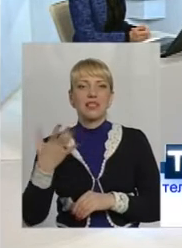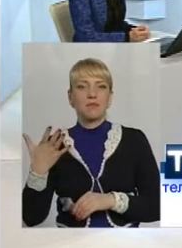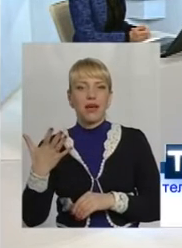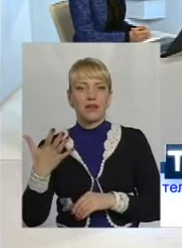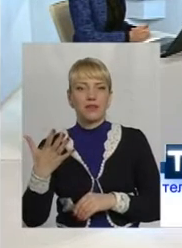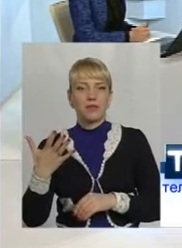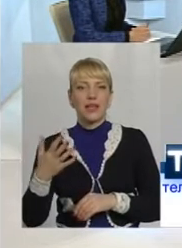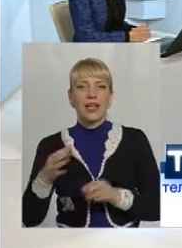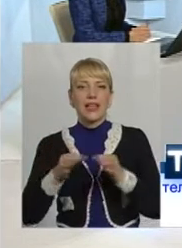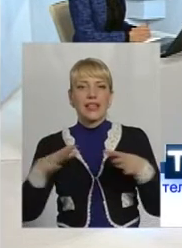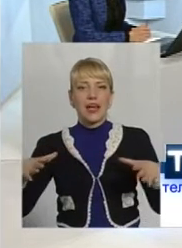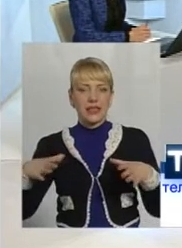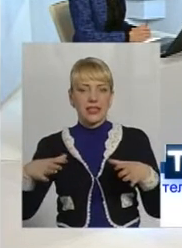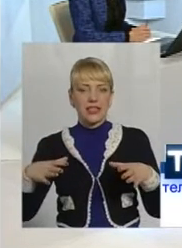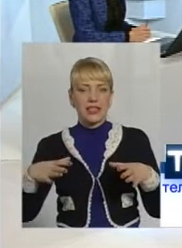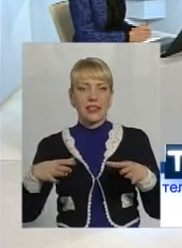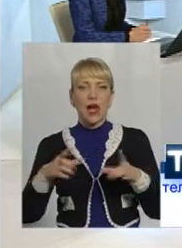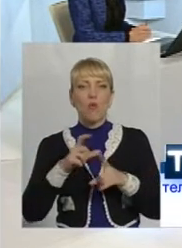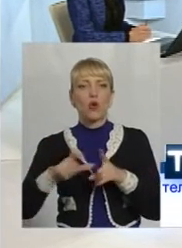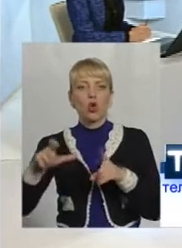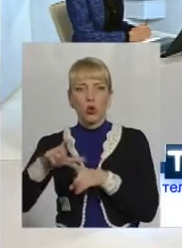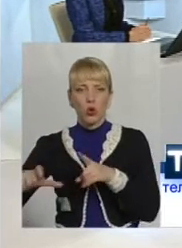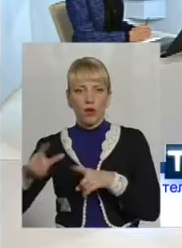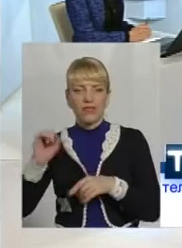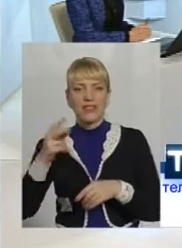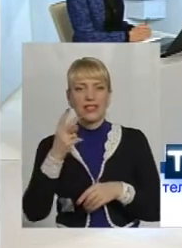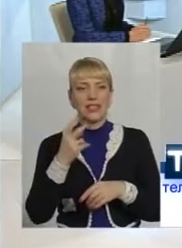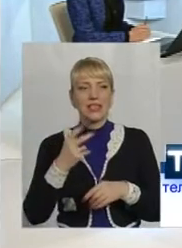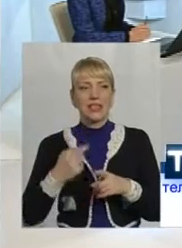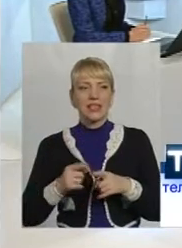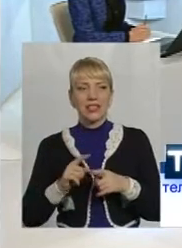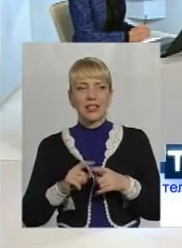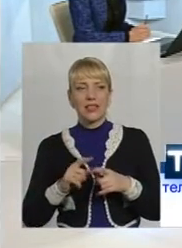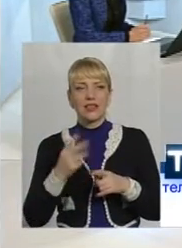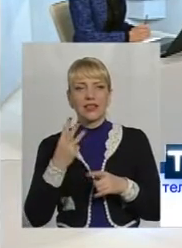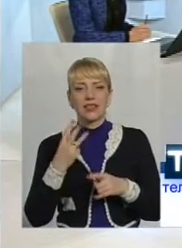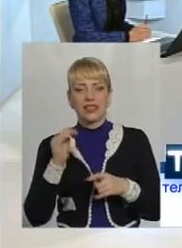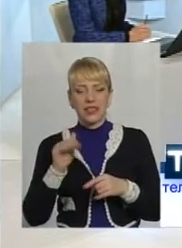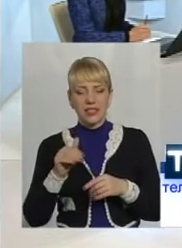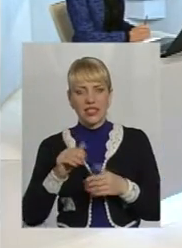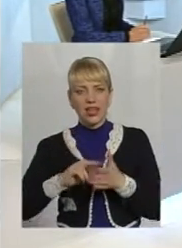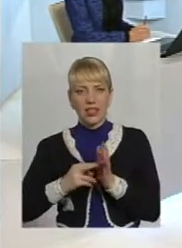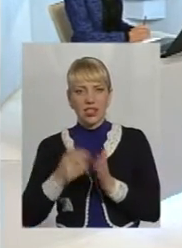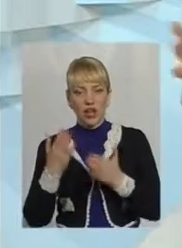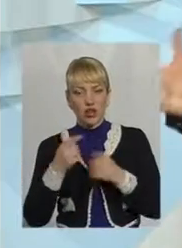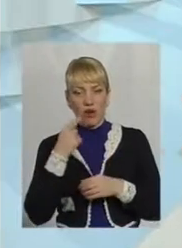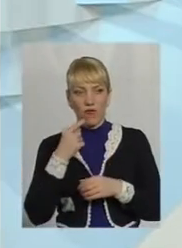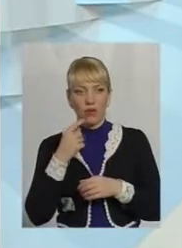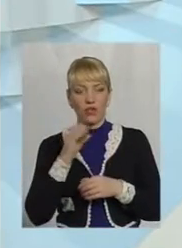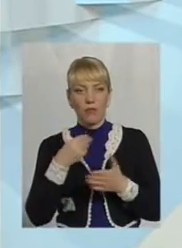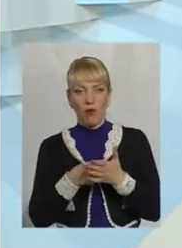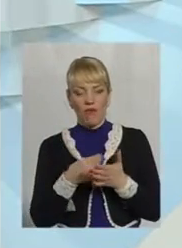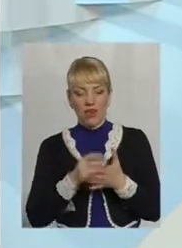225 ядерних боєголовок. Ще раз повторю, Україна мала 2000 стратегічних лише і більше 3000 тактичних. Якщо говорити про вартість